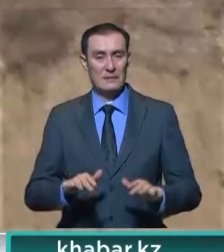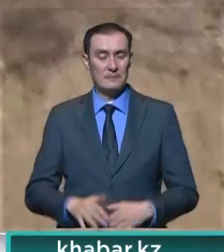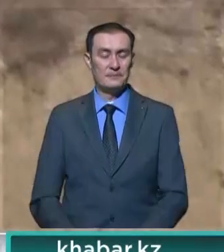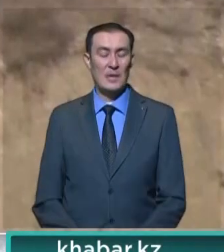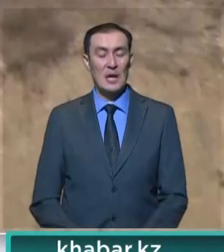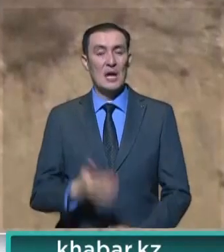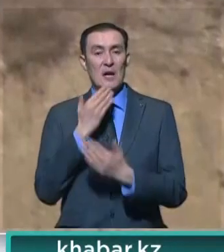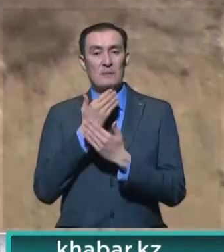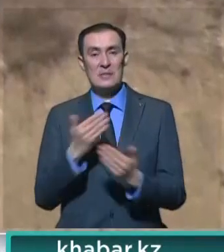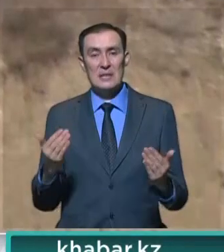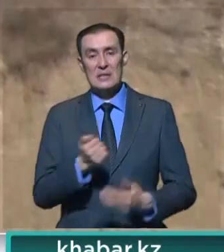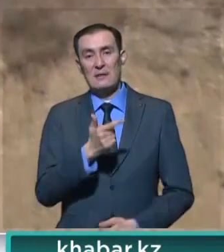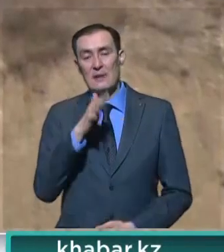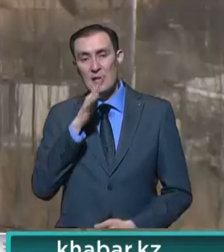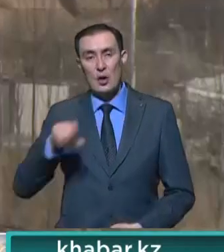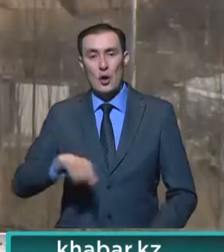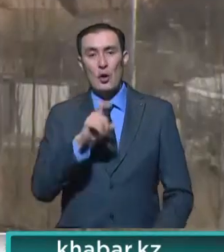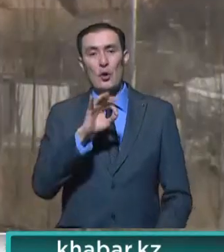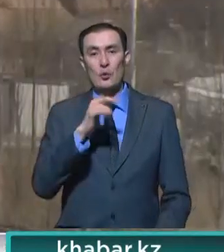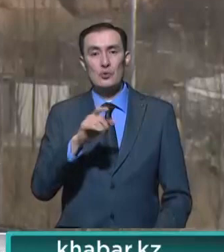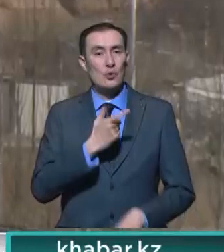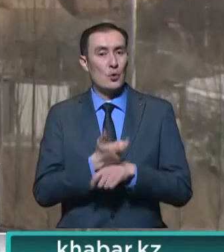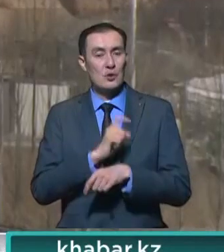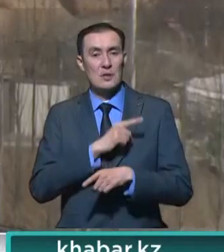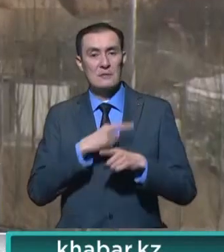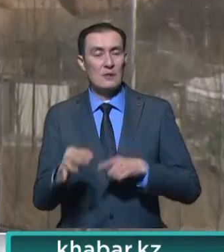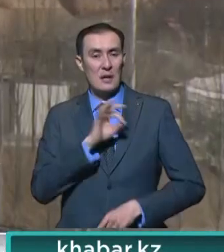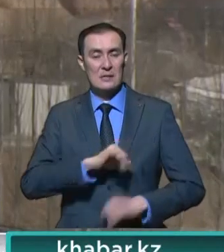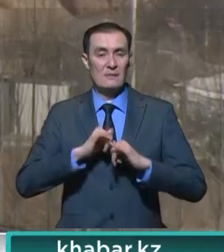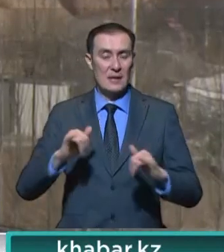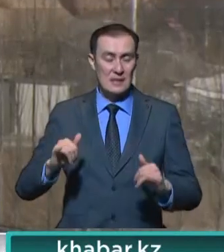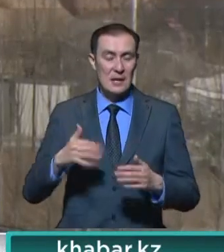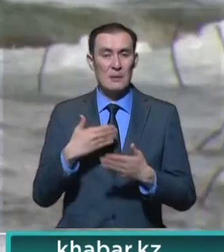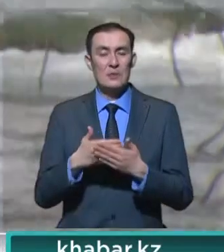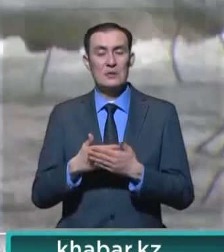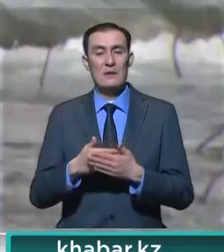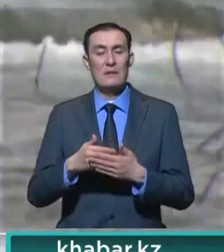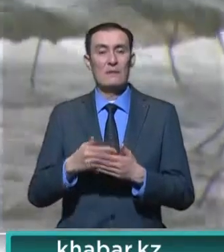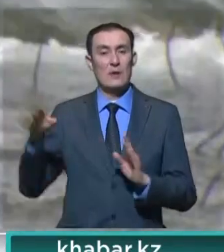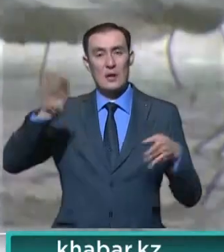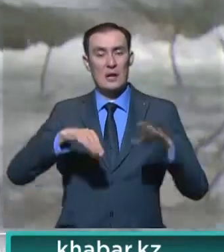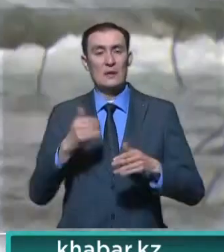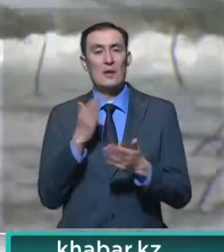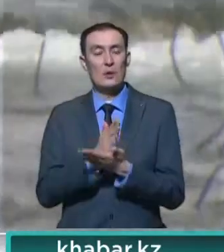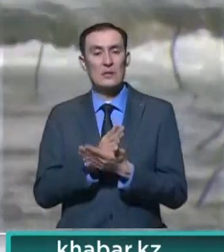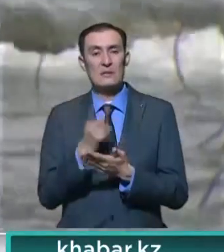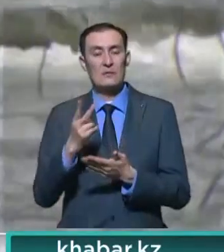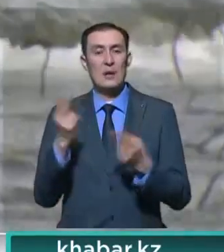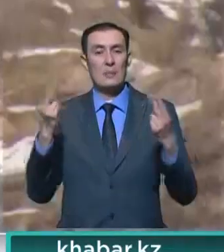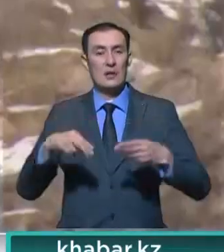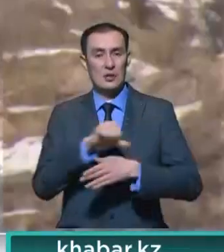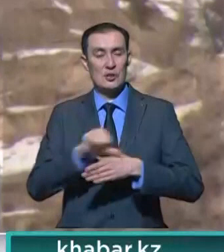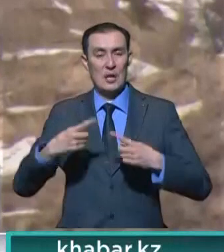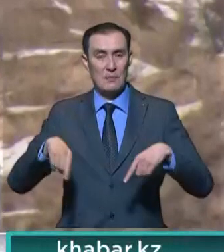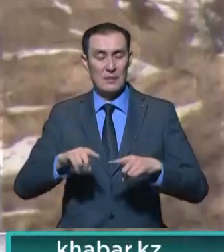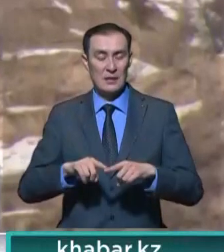В последние несколько лет бассейн реки Харгос очень активно осваивается. В верховьях почти доморенной зоны с обеих сторон расположены пограничные объекты.